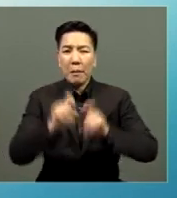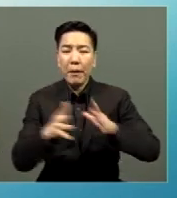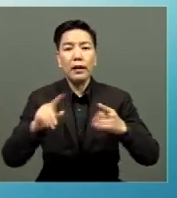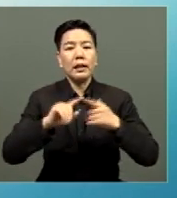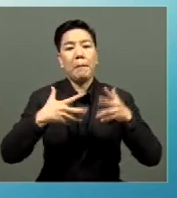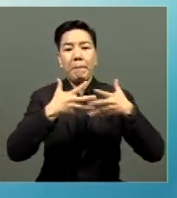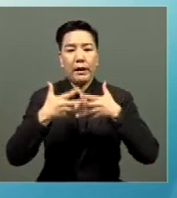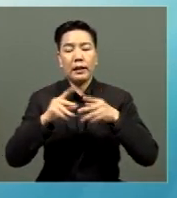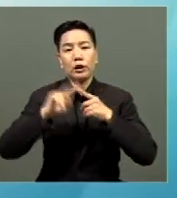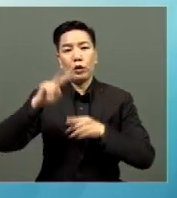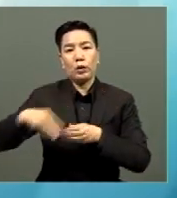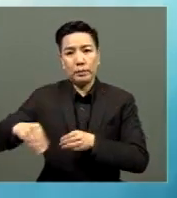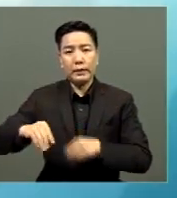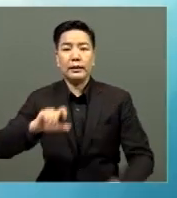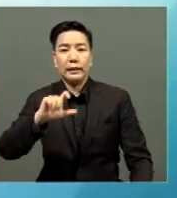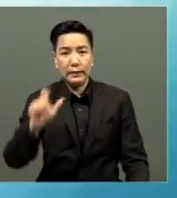1